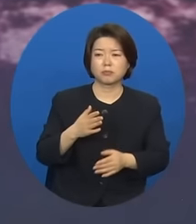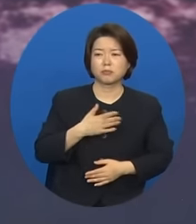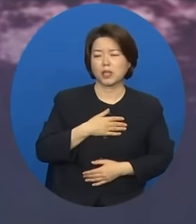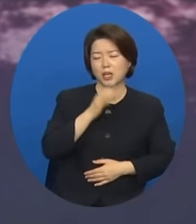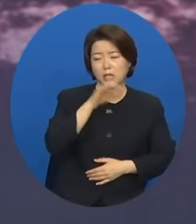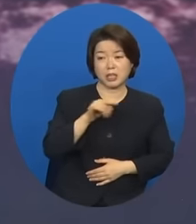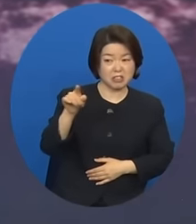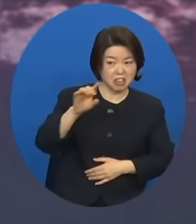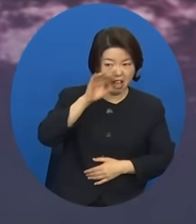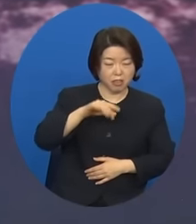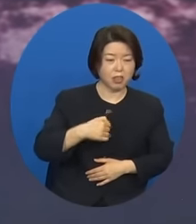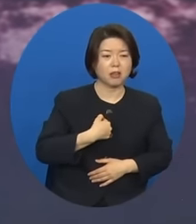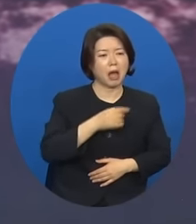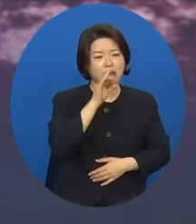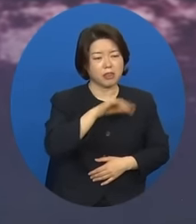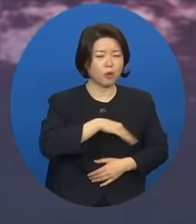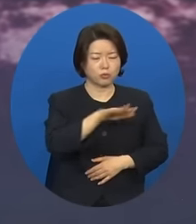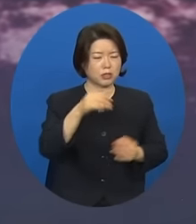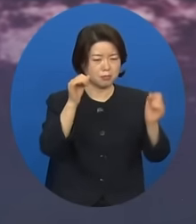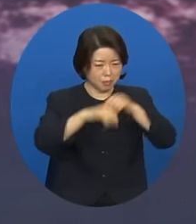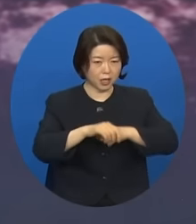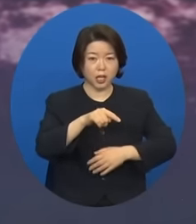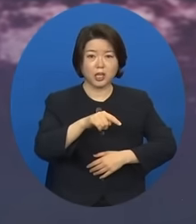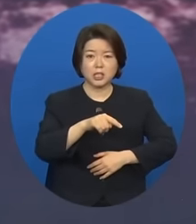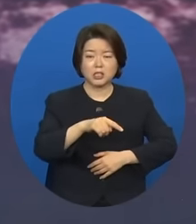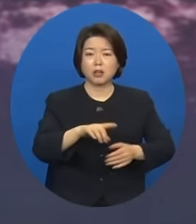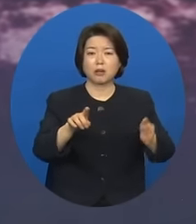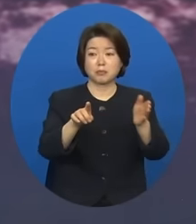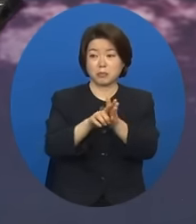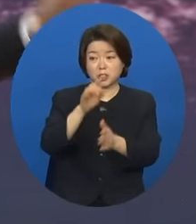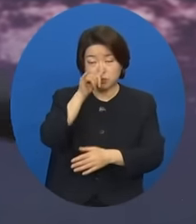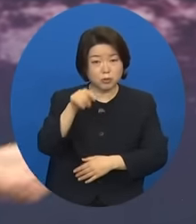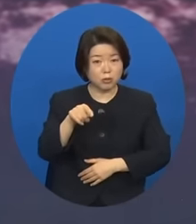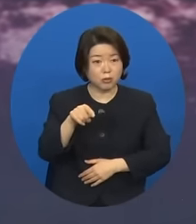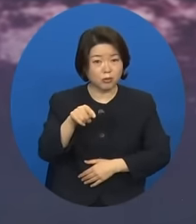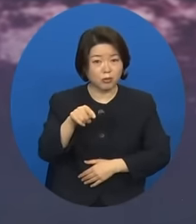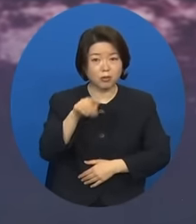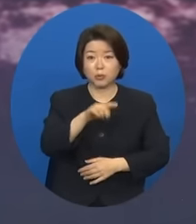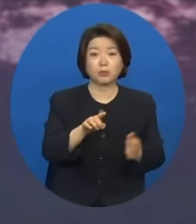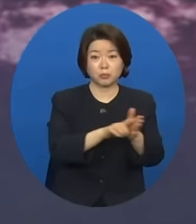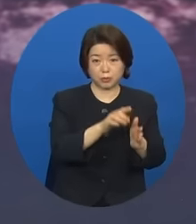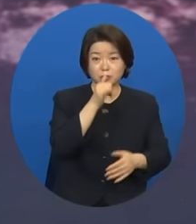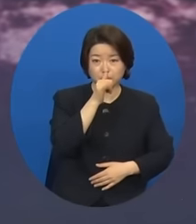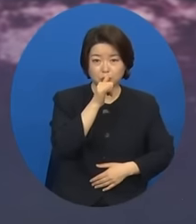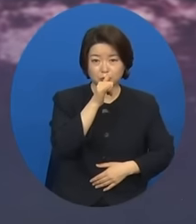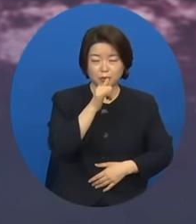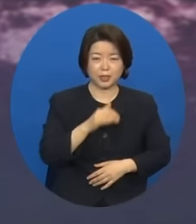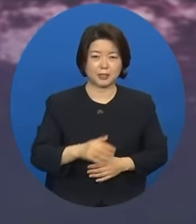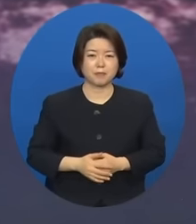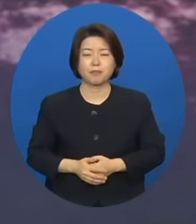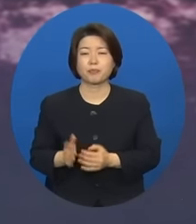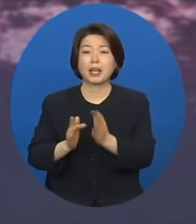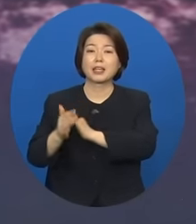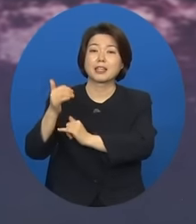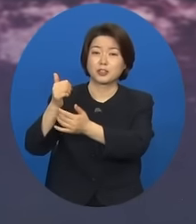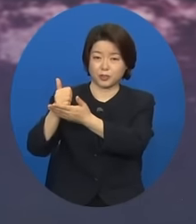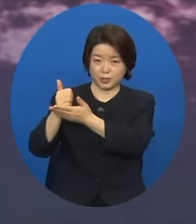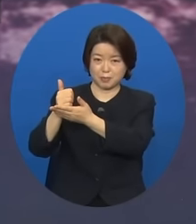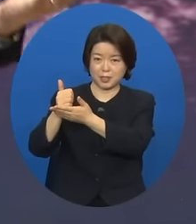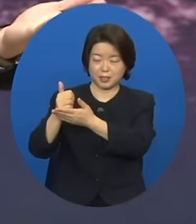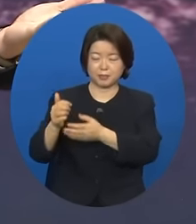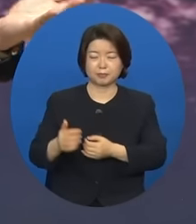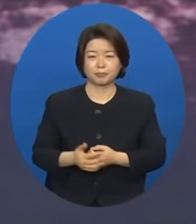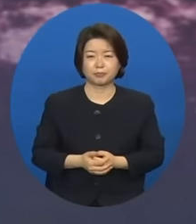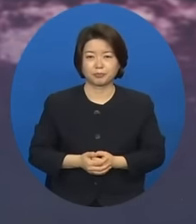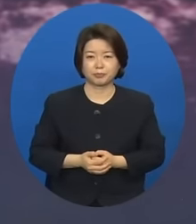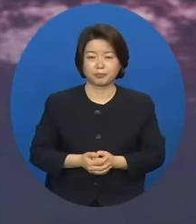된다 누구는 안 된다 우리는 망할거다 그런 믿음이 있다 이것도 여러분 믿음이에요 예수님께서